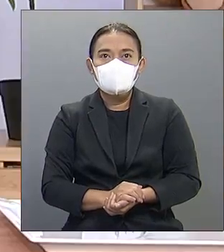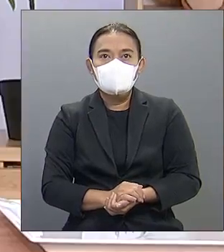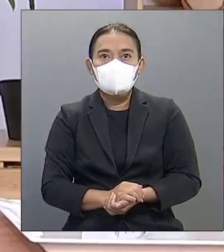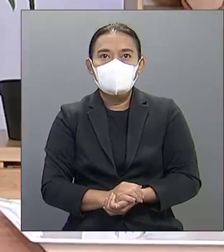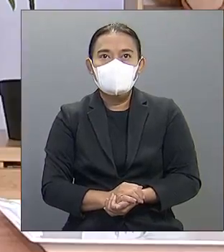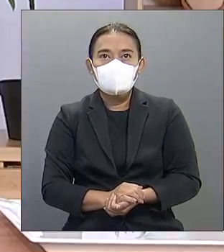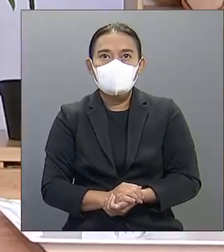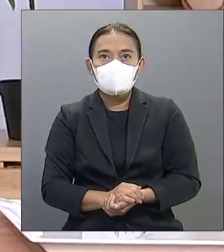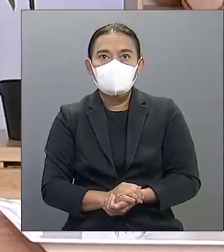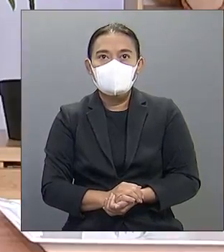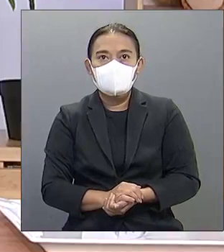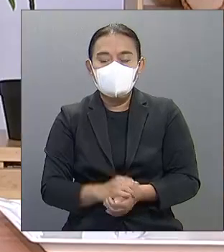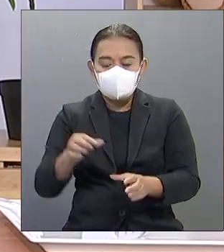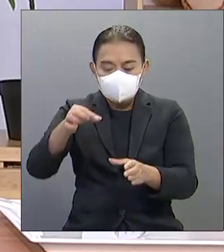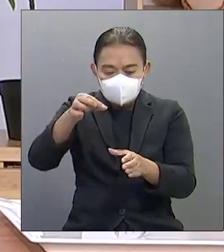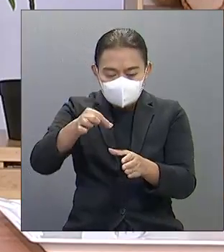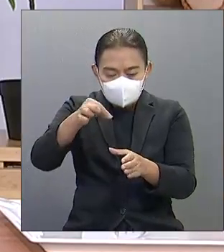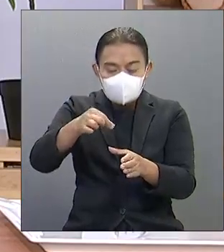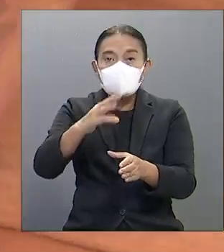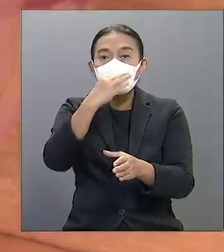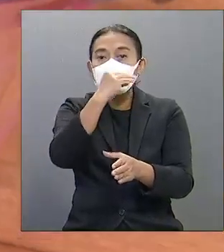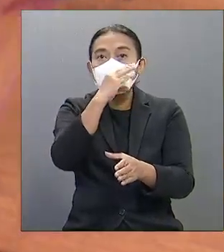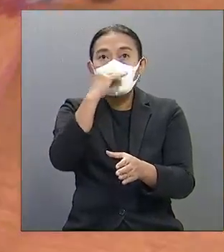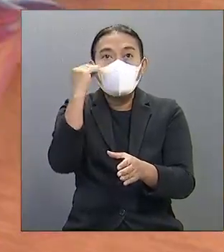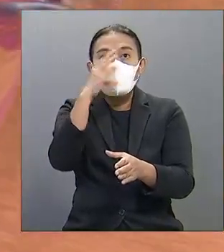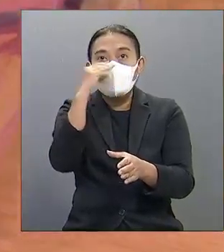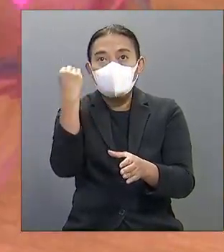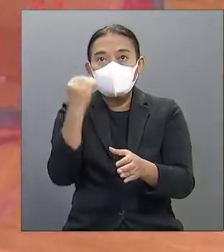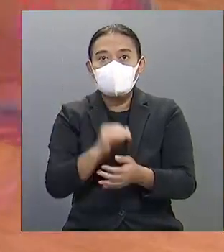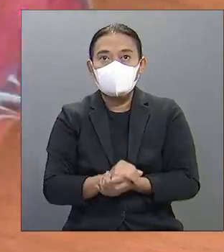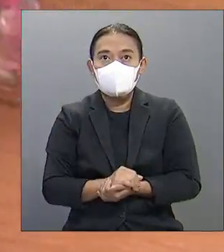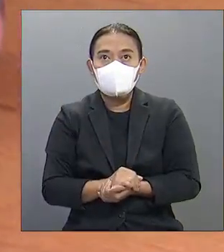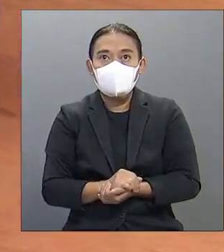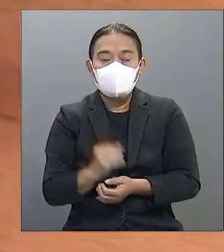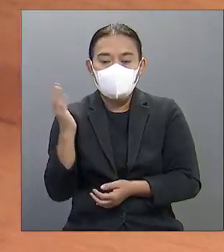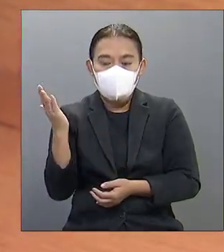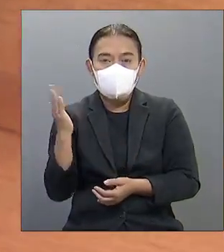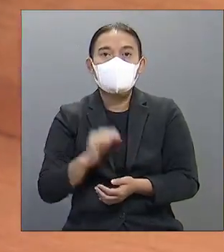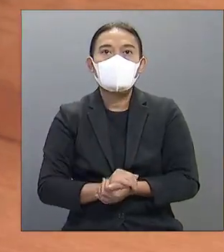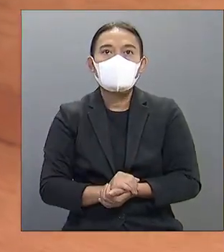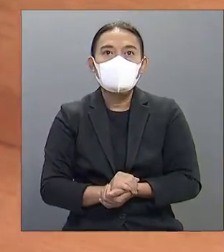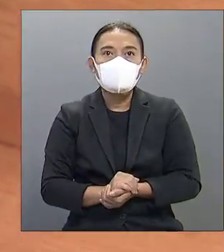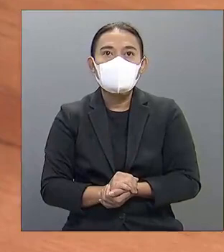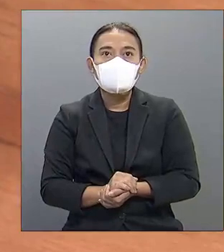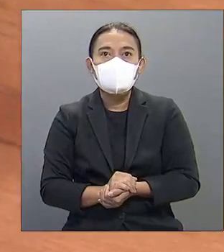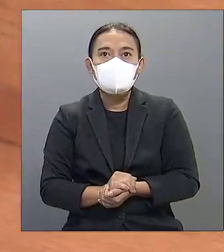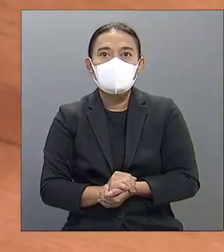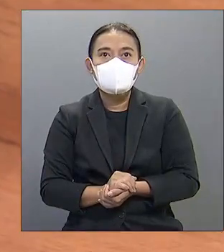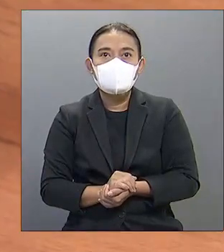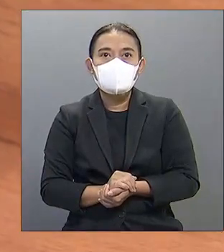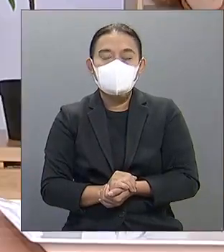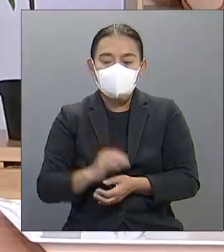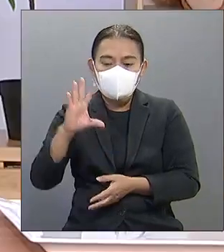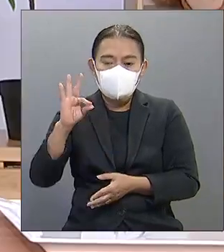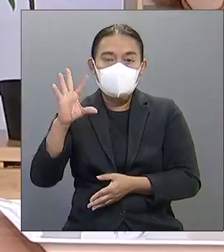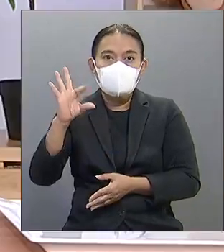เติมน้ำหอมค่ะเติมไปอีกนะคะมันจะเริ่มพองตัวค่ะเจลาตินนะคะมันก็จะทำให้เท็กเจอร์มันเหนียวแบบ